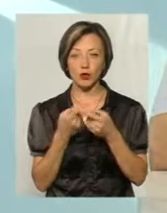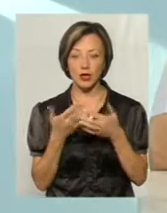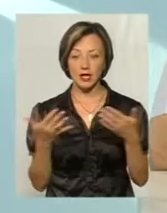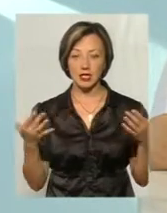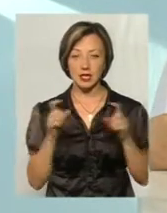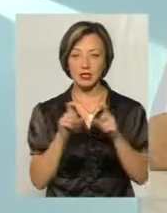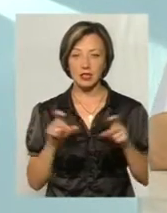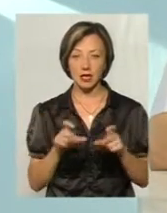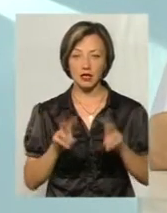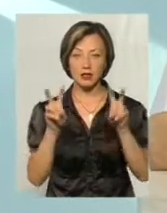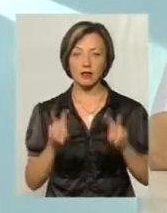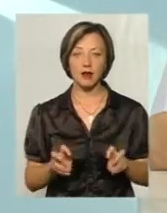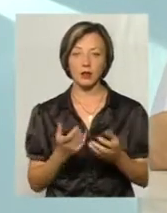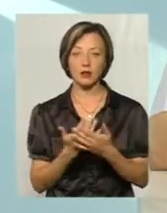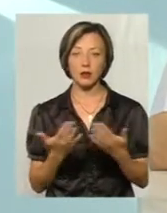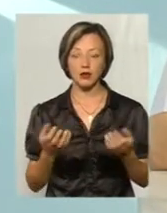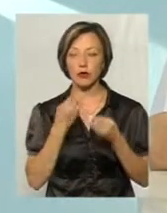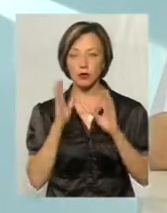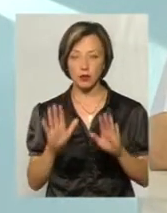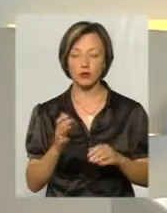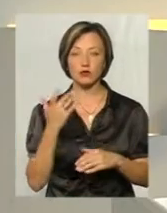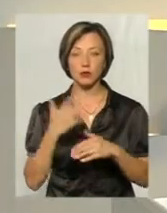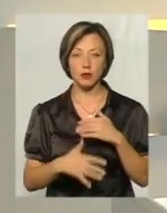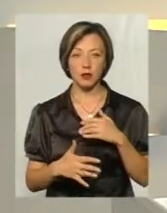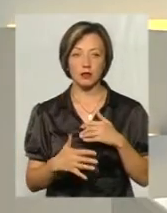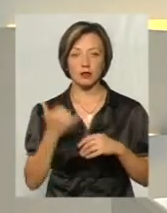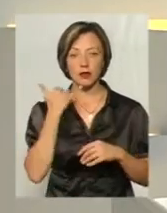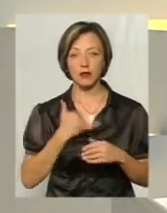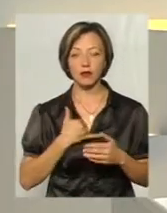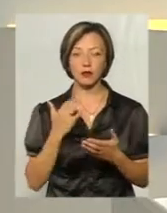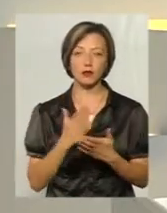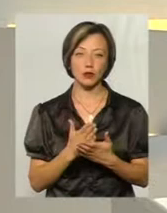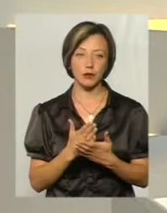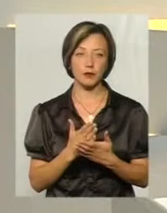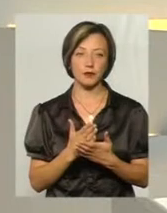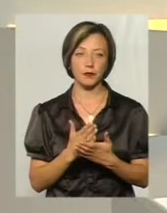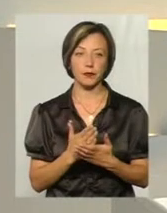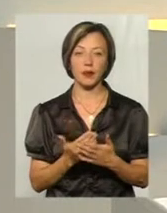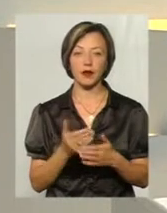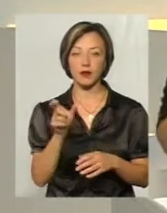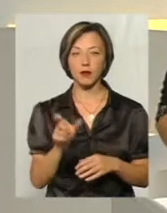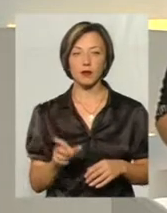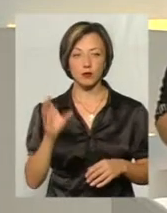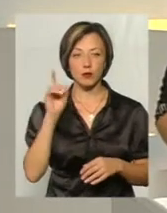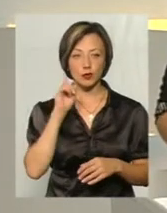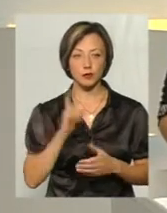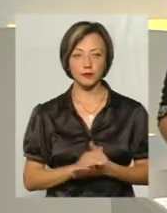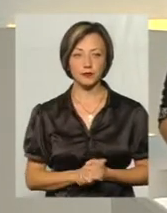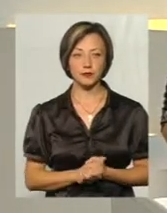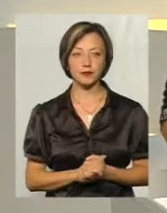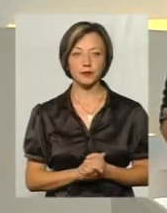інстанціях називається по-різному. Добре, я вас зрозуміла. Дякую, пане Леонід. У нас є телефонний дзвінок від глядача. Давайте його